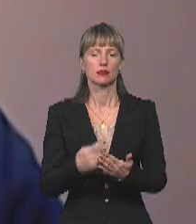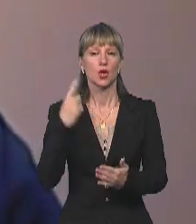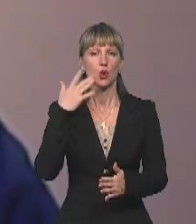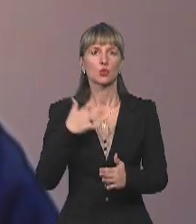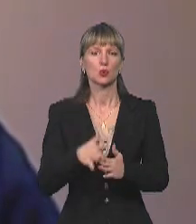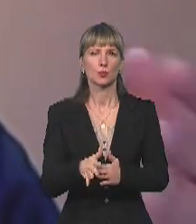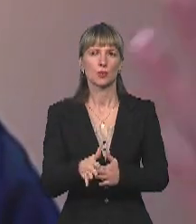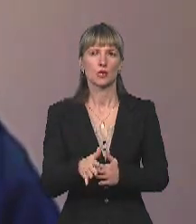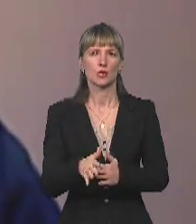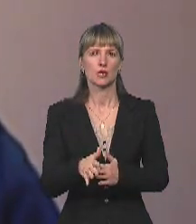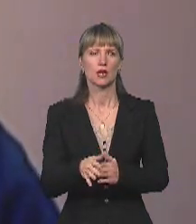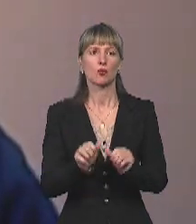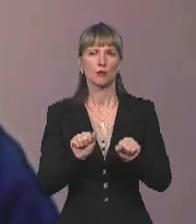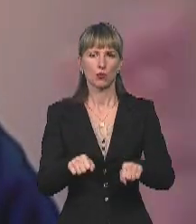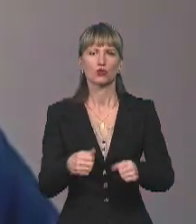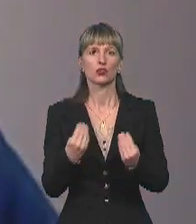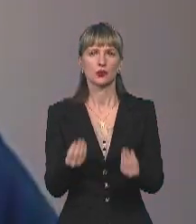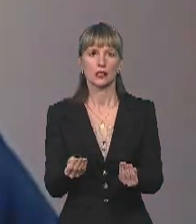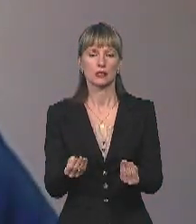розуміння може дати, да?